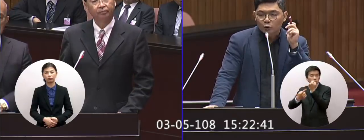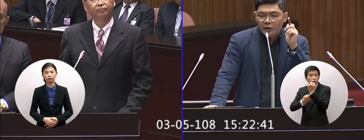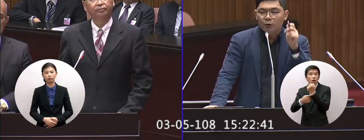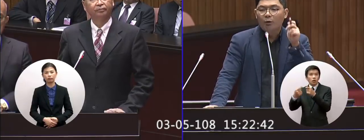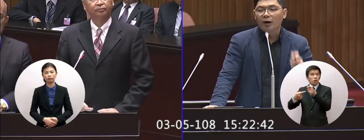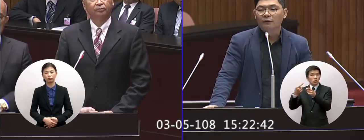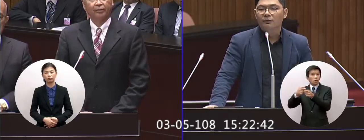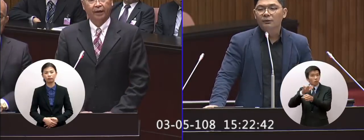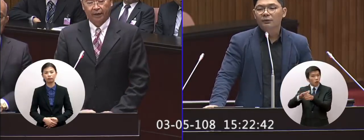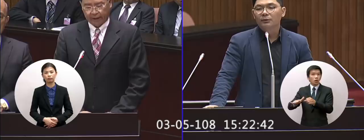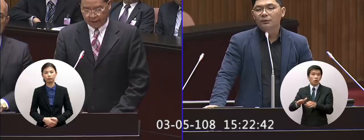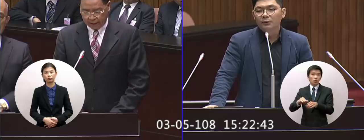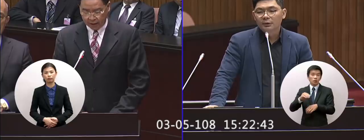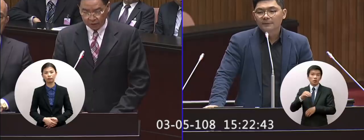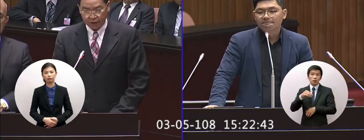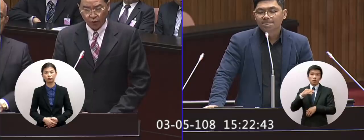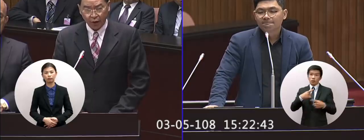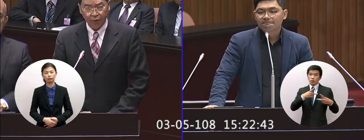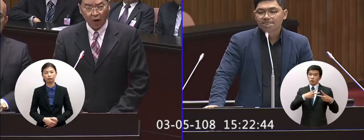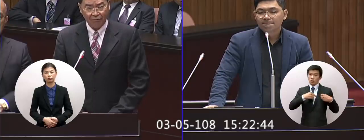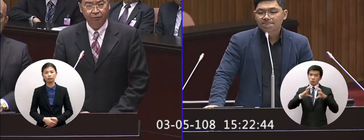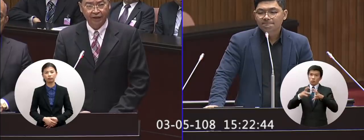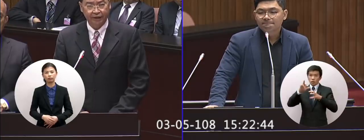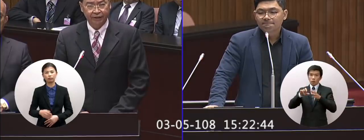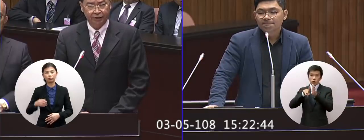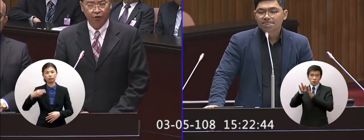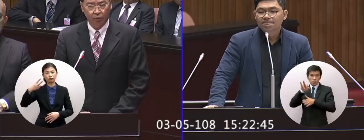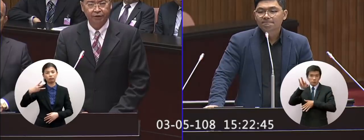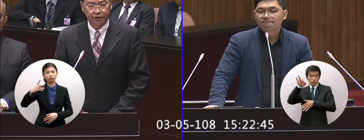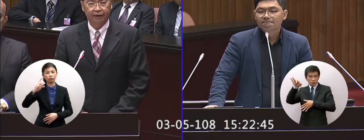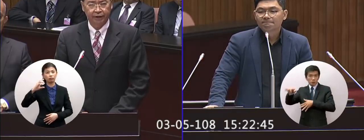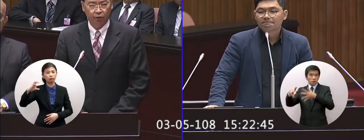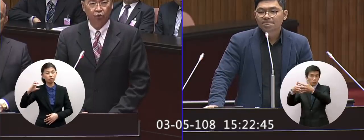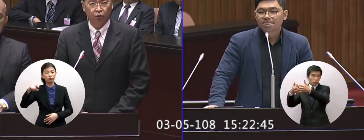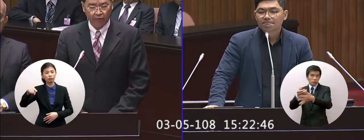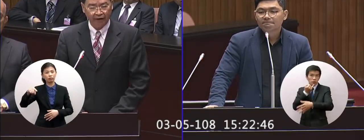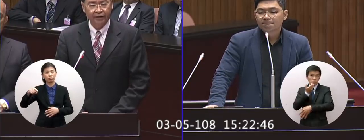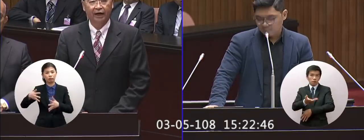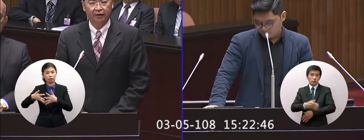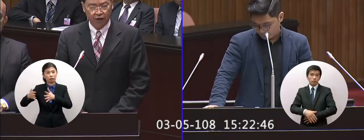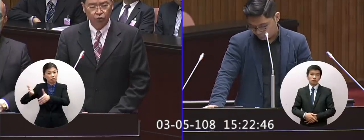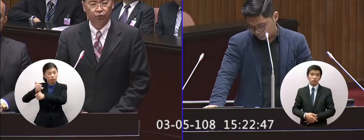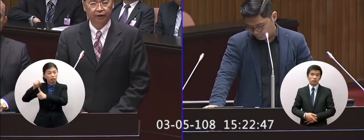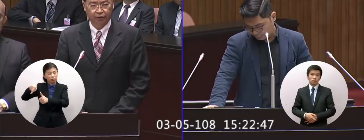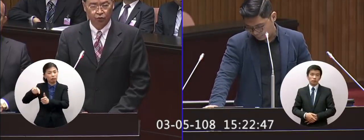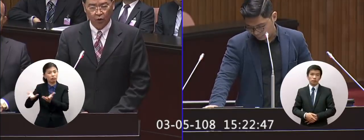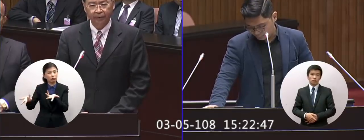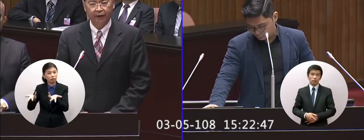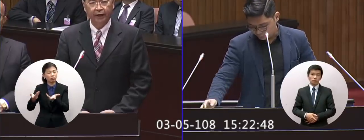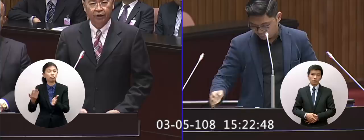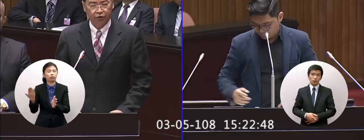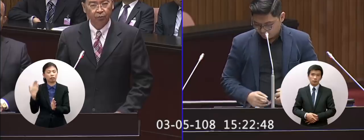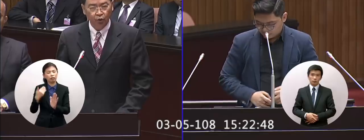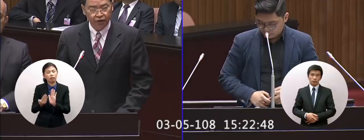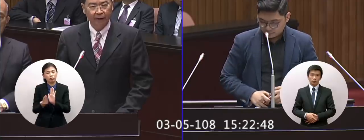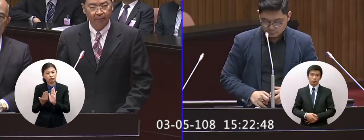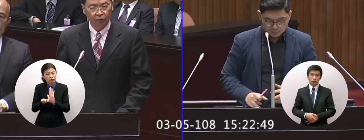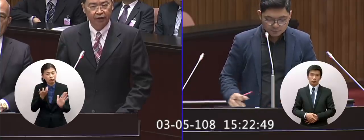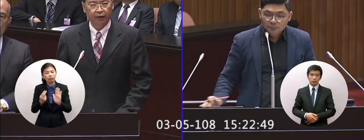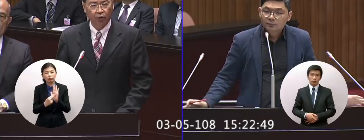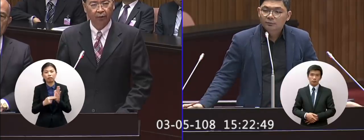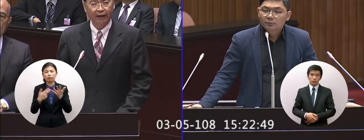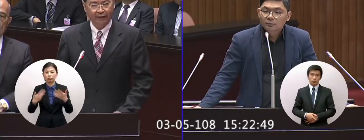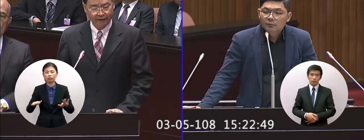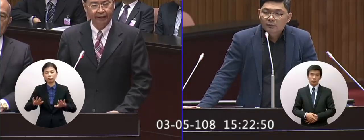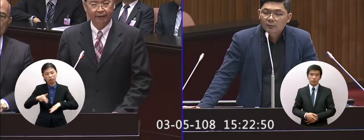法降落华府？ 我想有关于华府这件事情，我们之前已经做过非常清楚的说明，就是目前